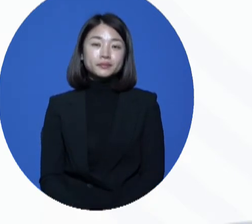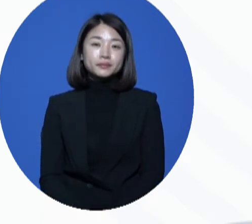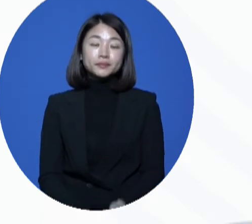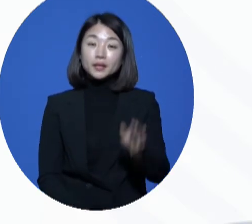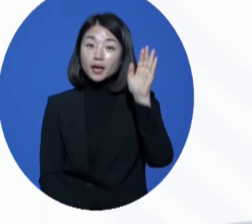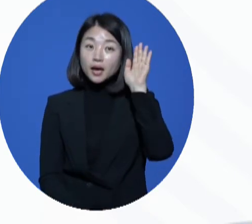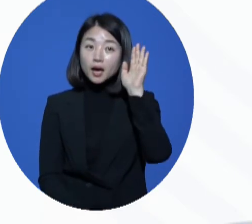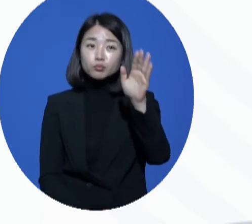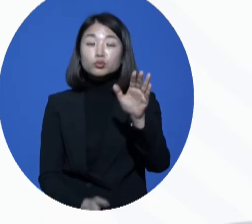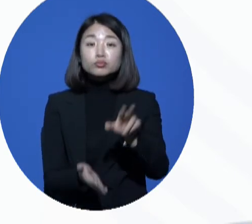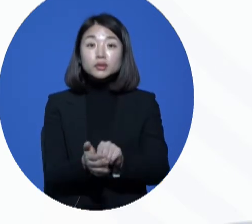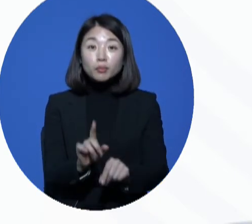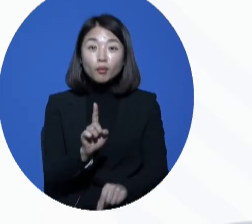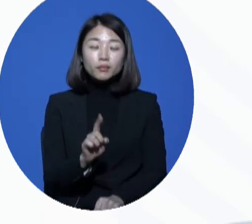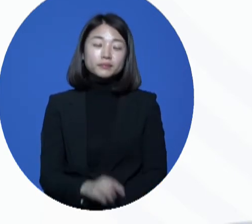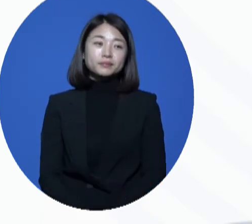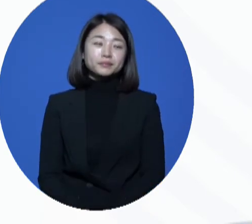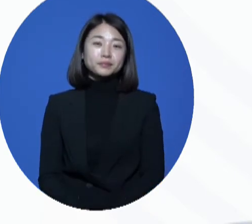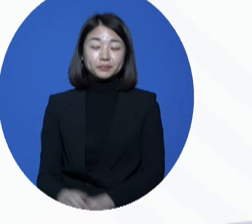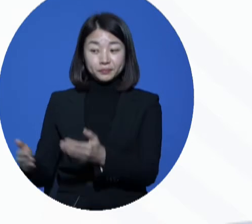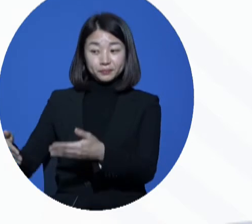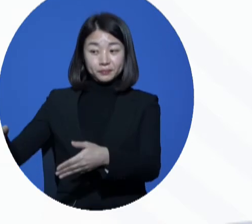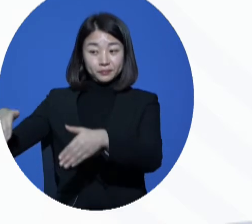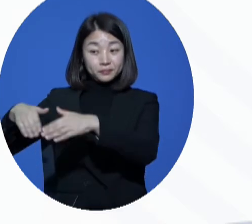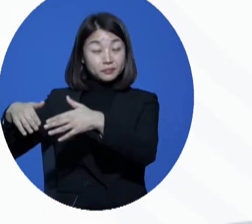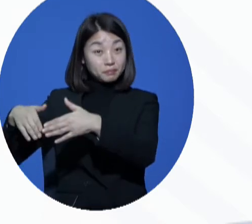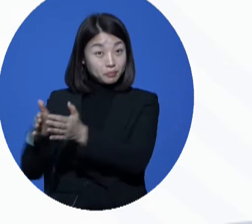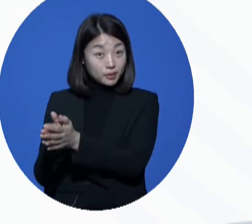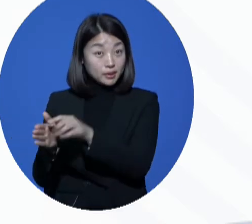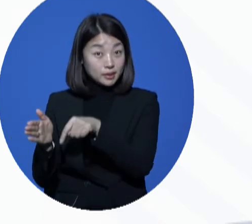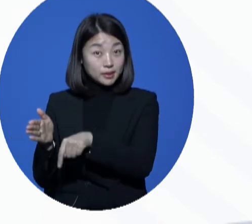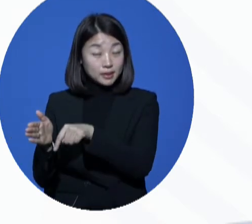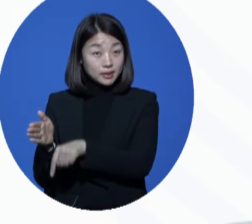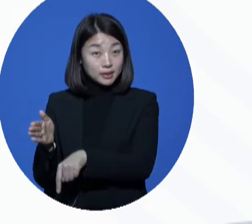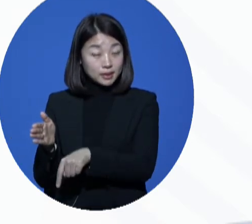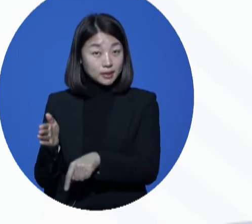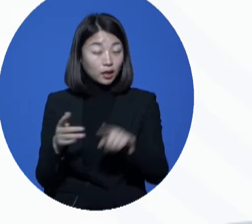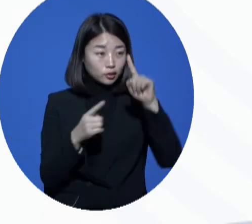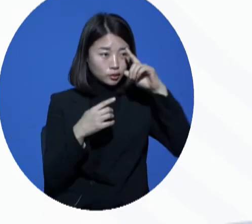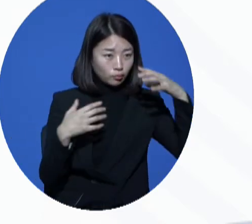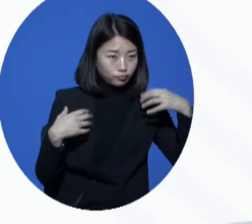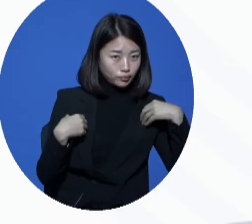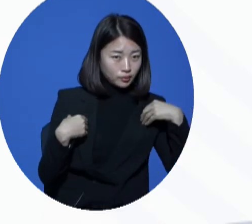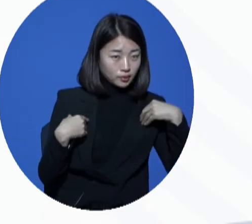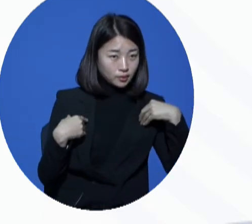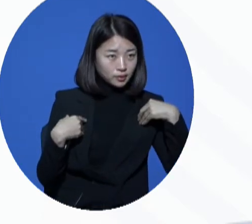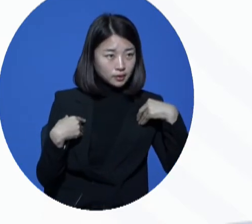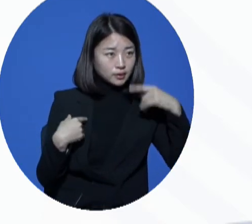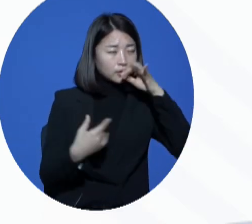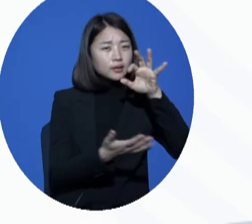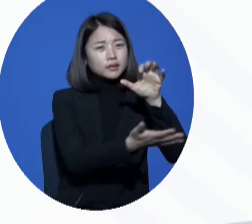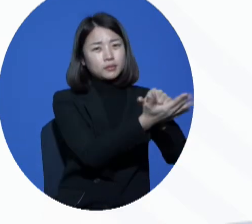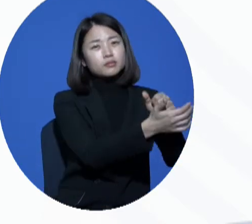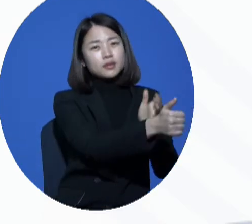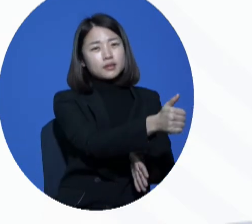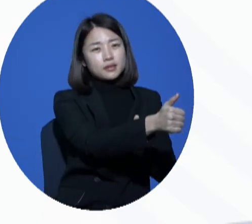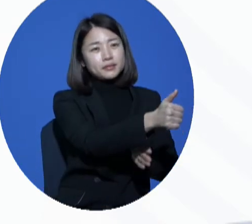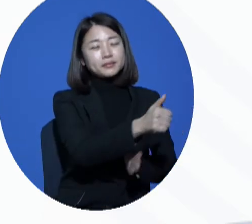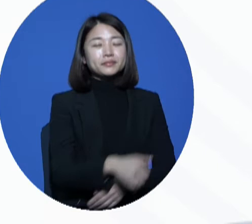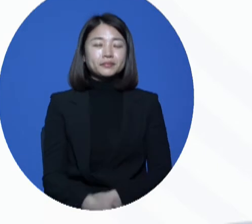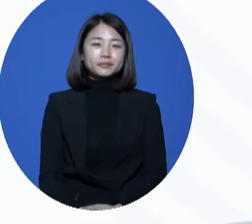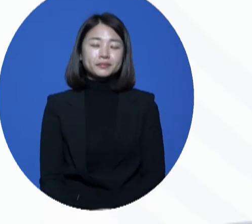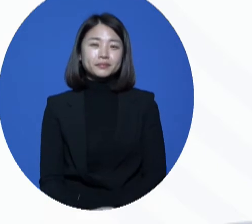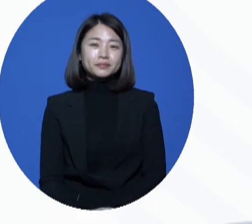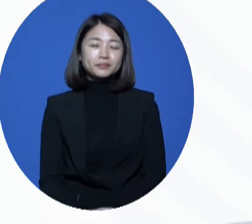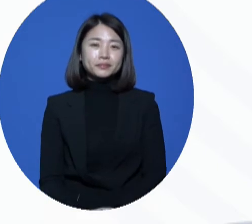그래서 앞으로의 과제는 긴급 탈시설 정책 도입과 함께 국가 차원의 탈시설 정책 및 예산 수립이 시급합니다.